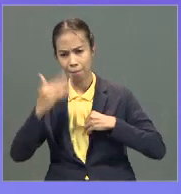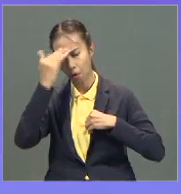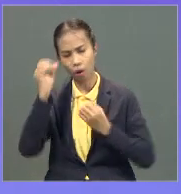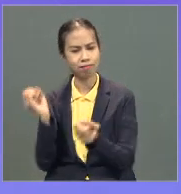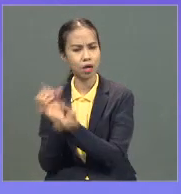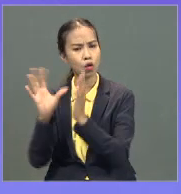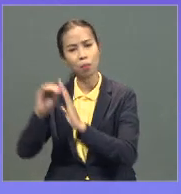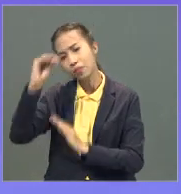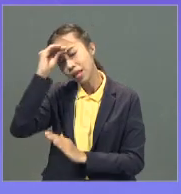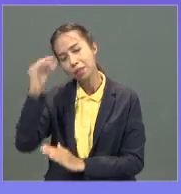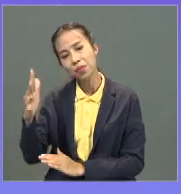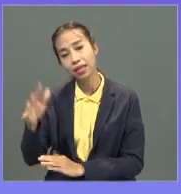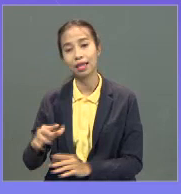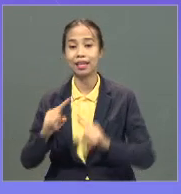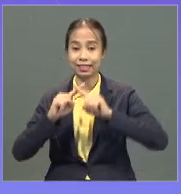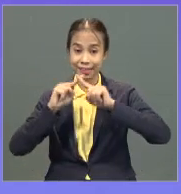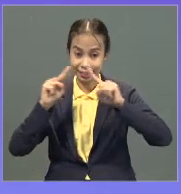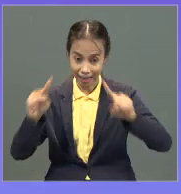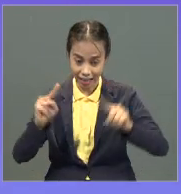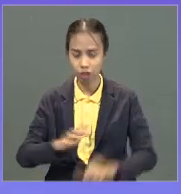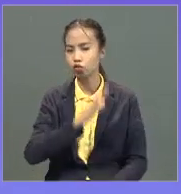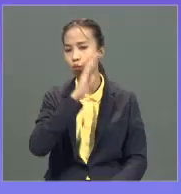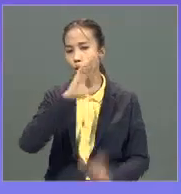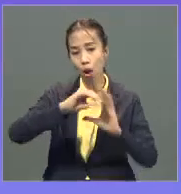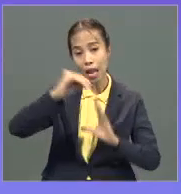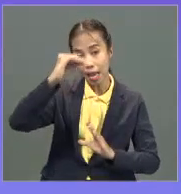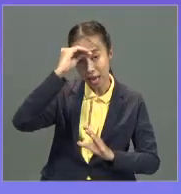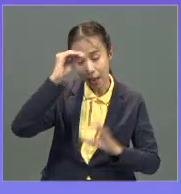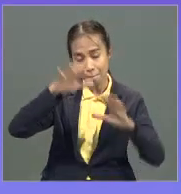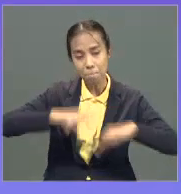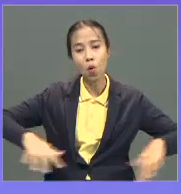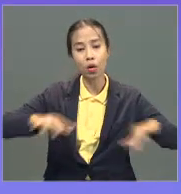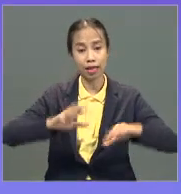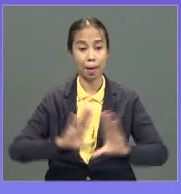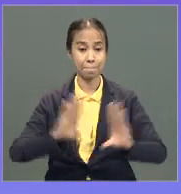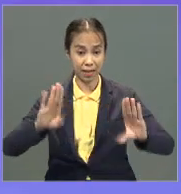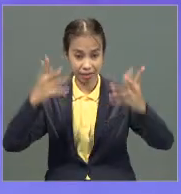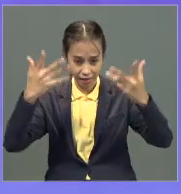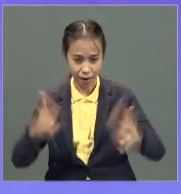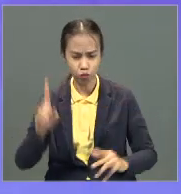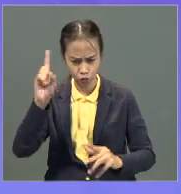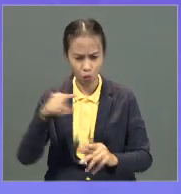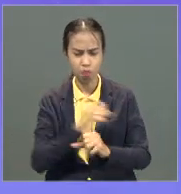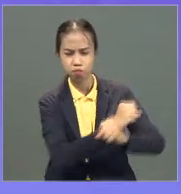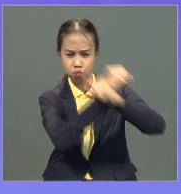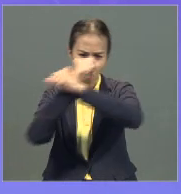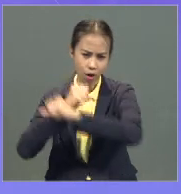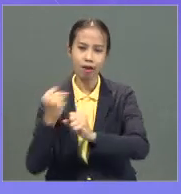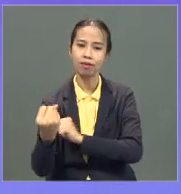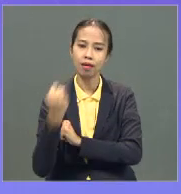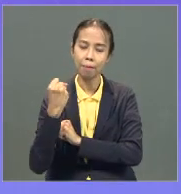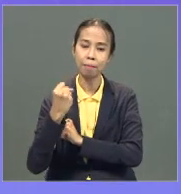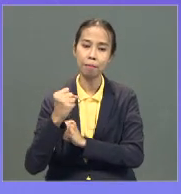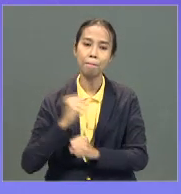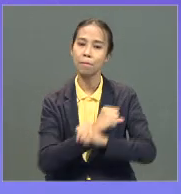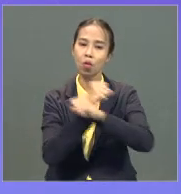ต่ที่สำคัญคือถ้าเปิดแล้วเปิดแบบปกติก็ต้องมีมาตรการคุมเข้มเพื่อป้องกันไม่ให้เกิดการแพร่ระบาดของโร